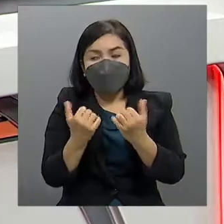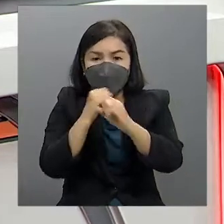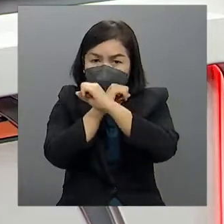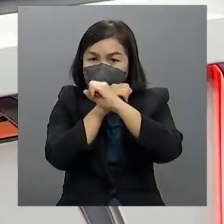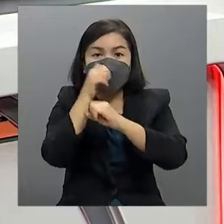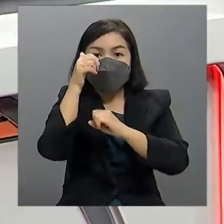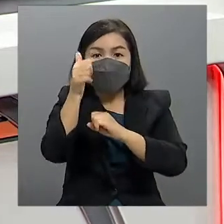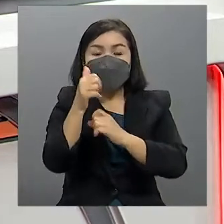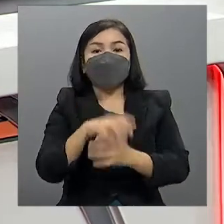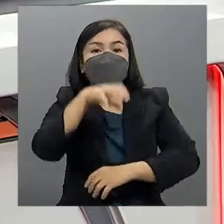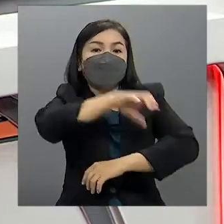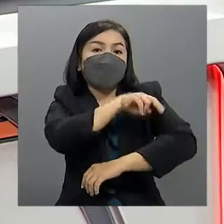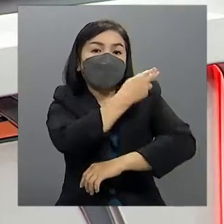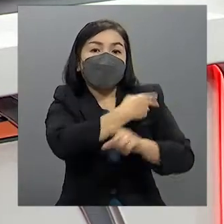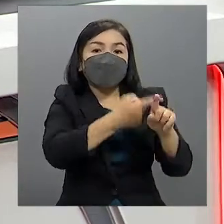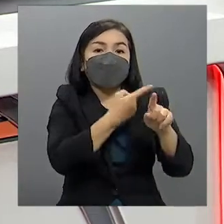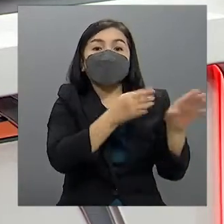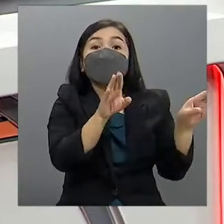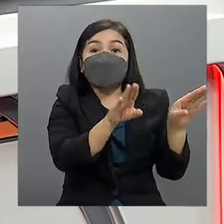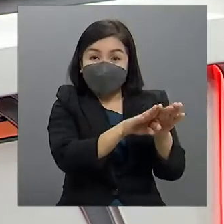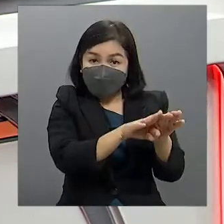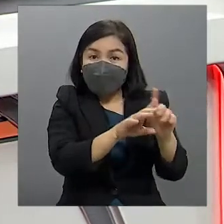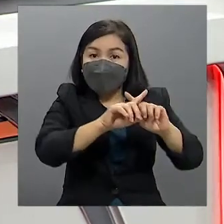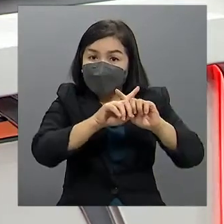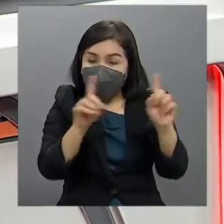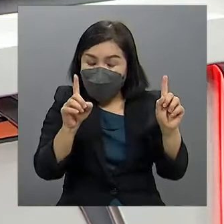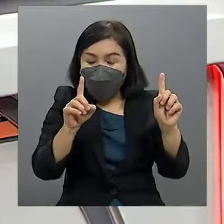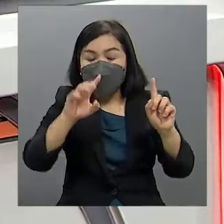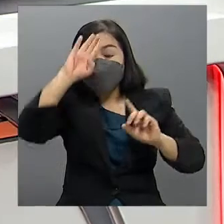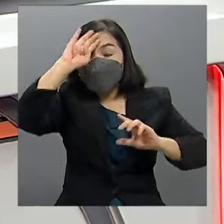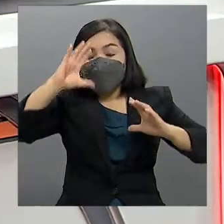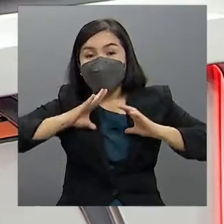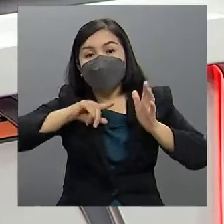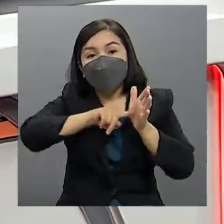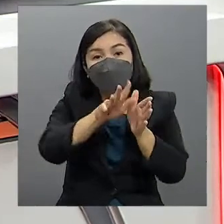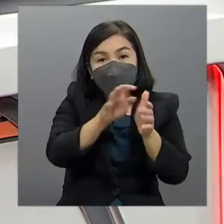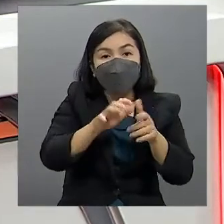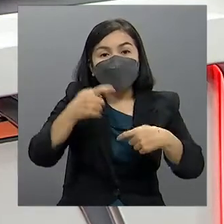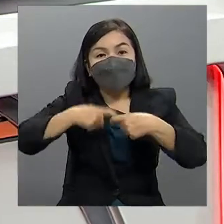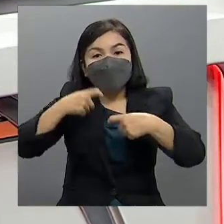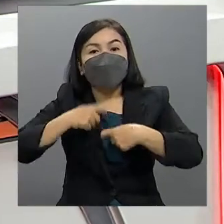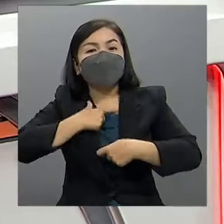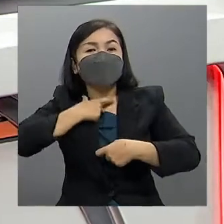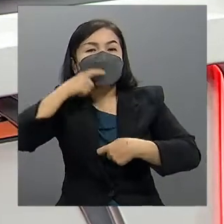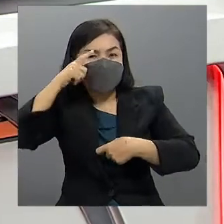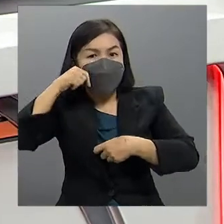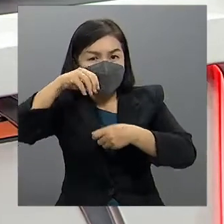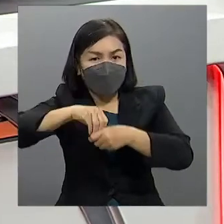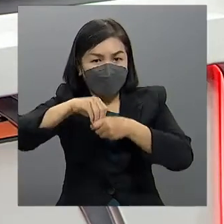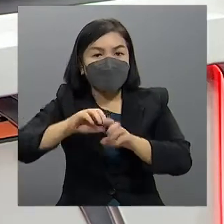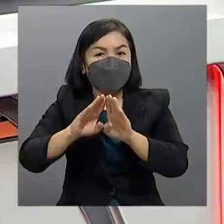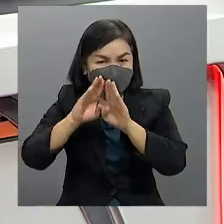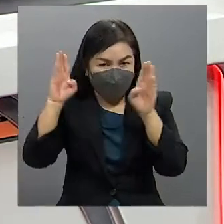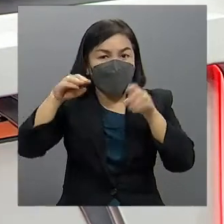ลสนามแล้วนะคะแต่ในบางจังหวัดที่เส้นทางการเดินทางยากลำบากอย่างแม่ฮ่องสอนยังอยู่ในช่วงที่จะต้องเร่งอัตรา